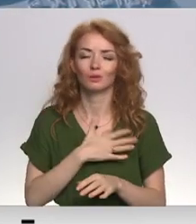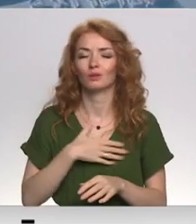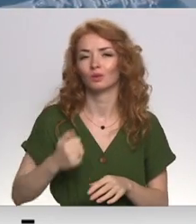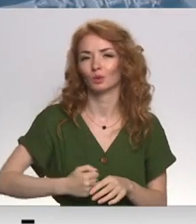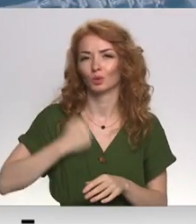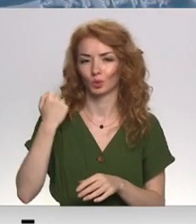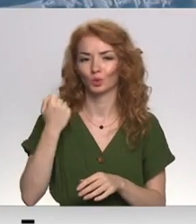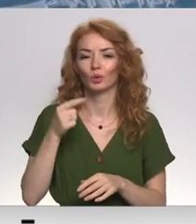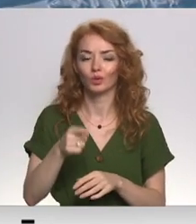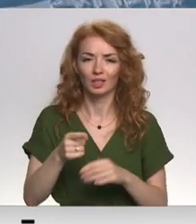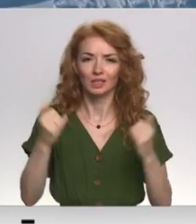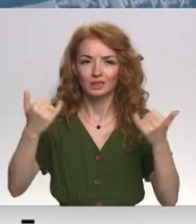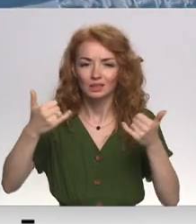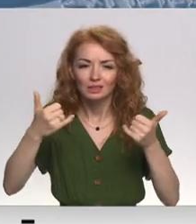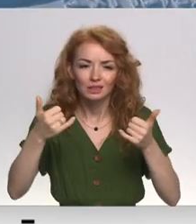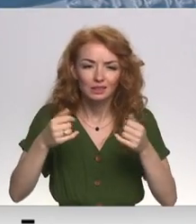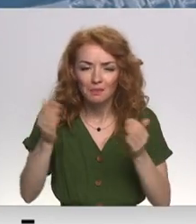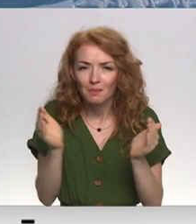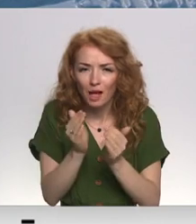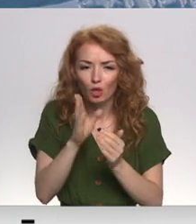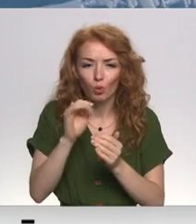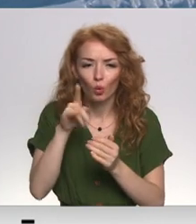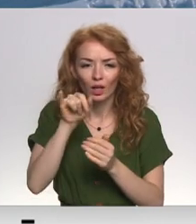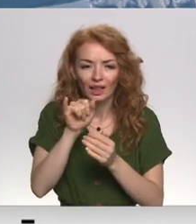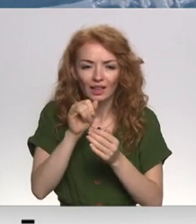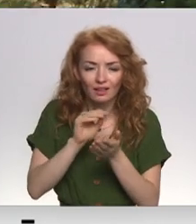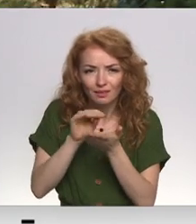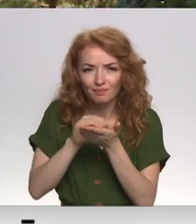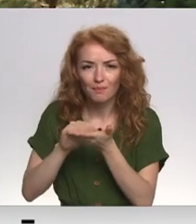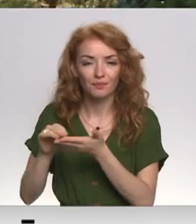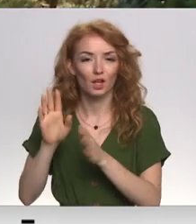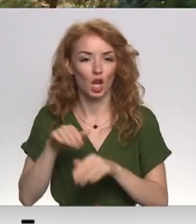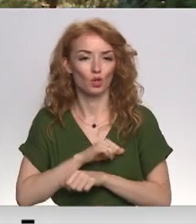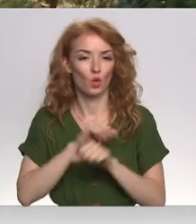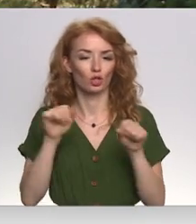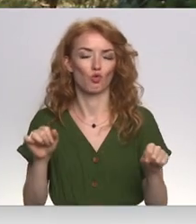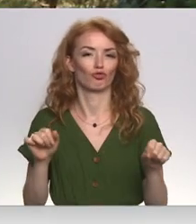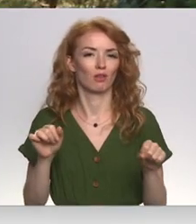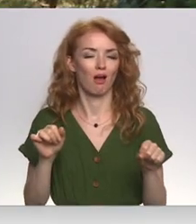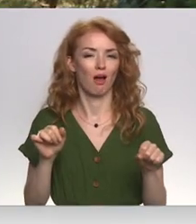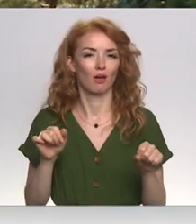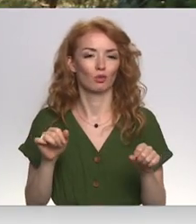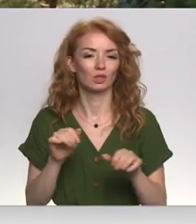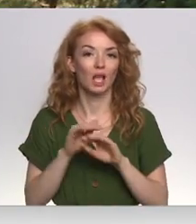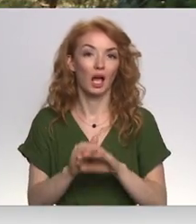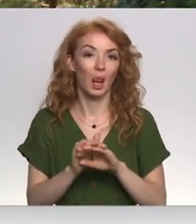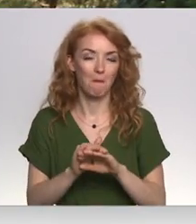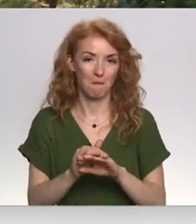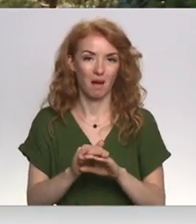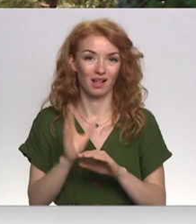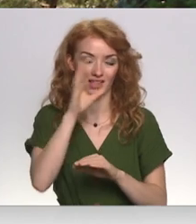15 gadiem ģipša maketā atveidot mazos burtus. Lai nodrošinātu tādu saglabātību,